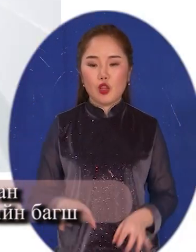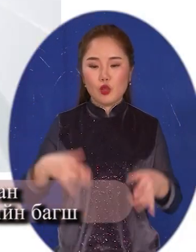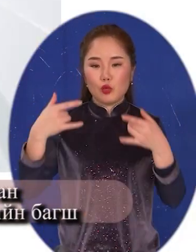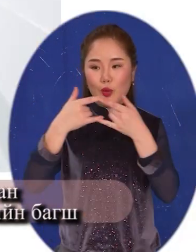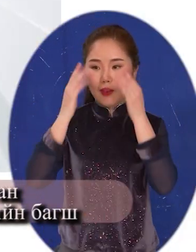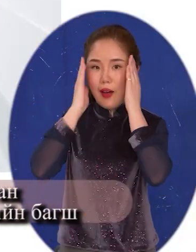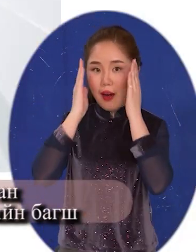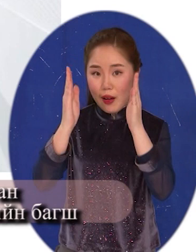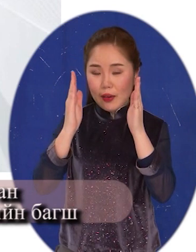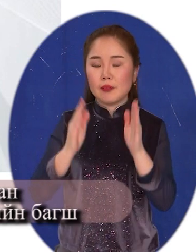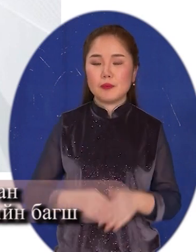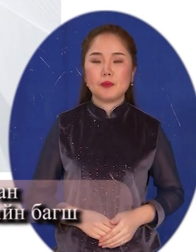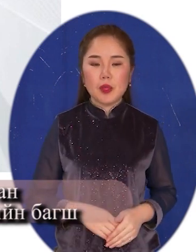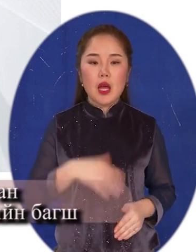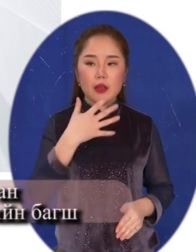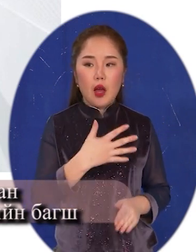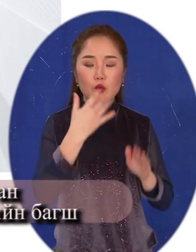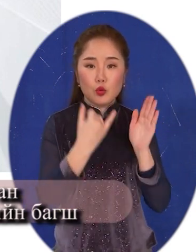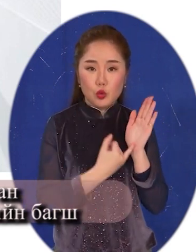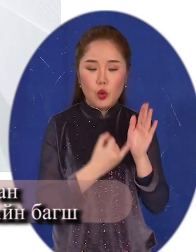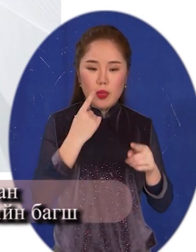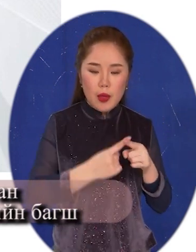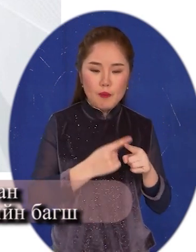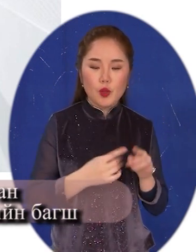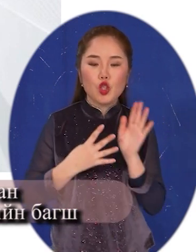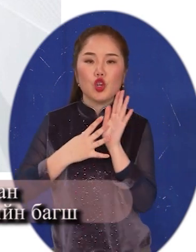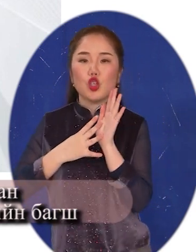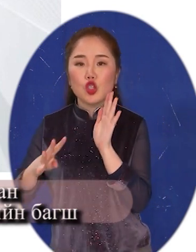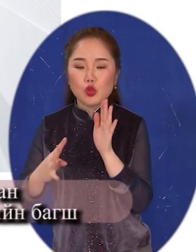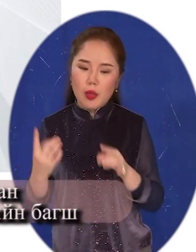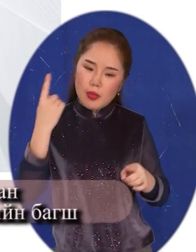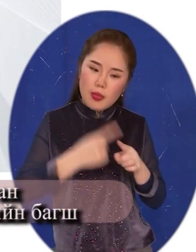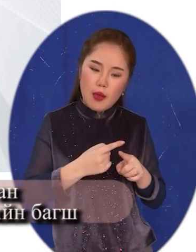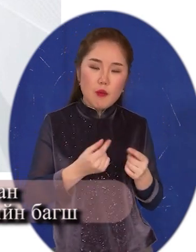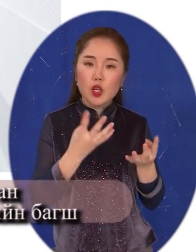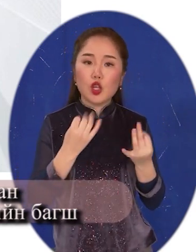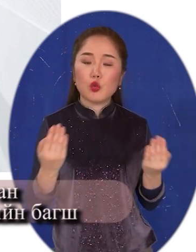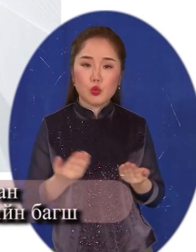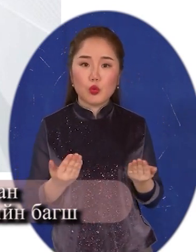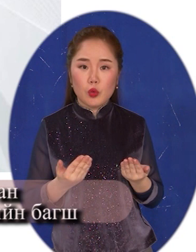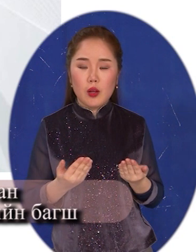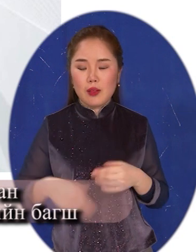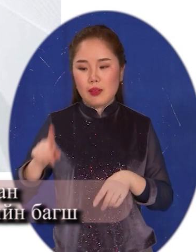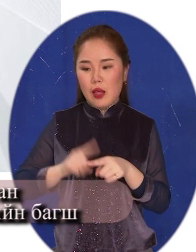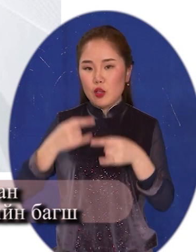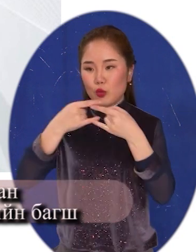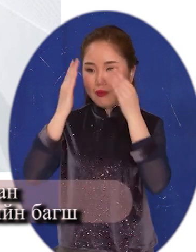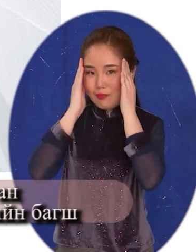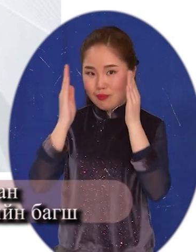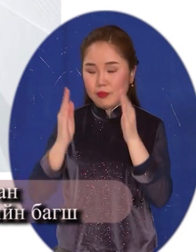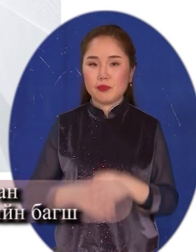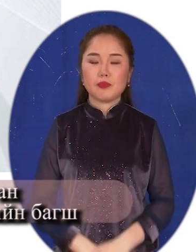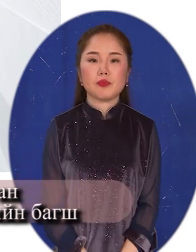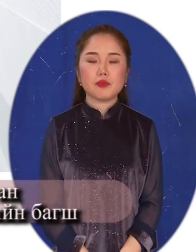Экранга назар салайык. 56'ға 900'ді қоссақ неше болады? Дегенді экраннан